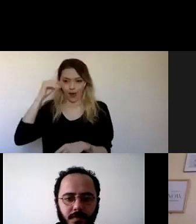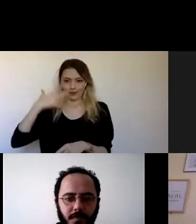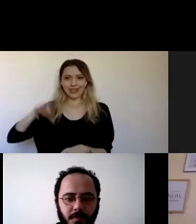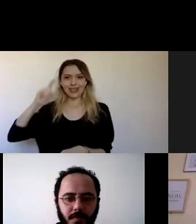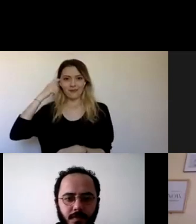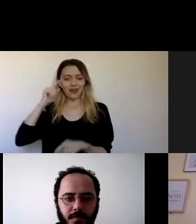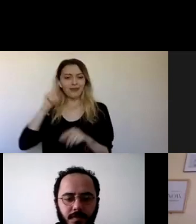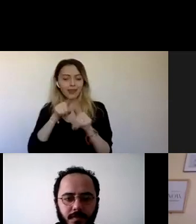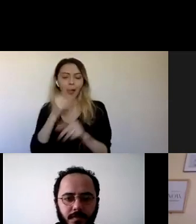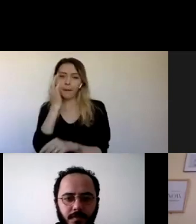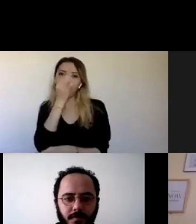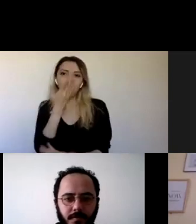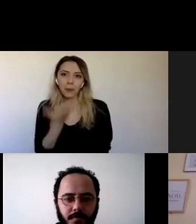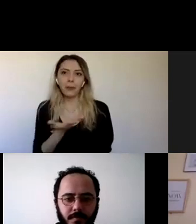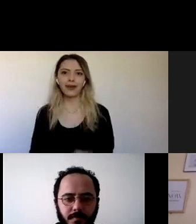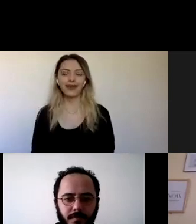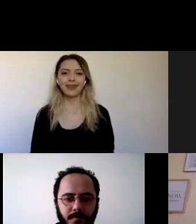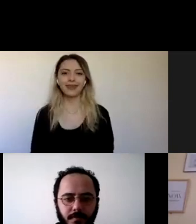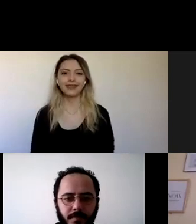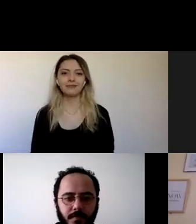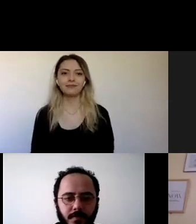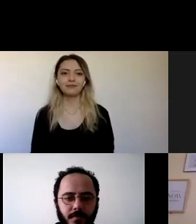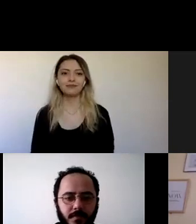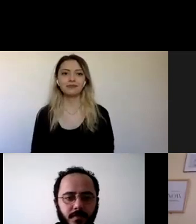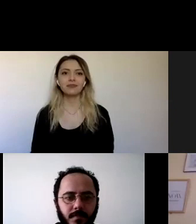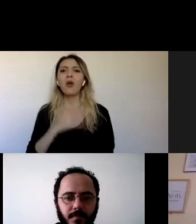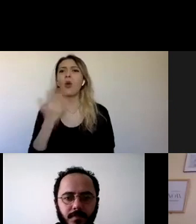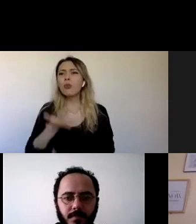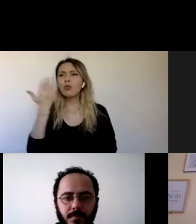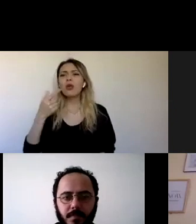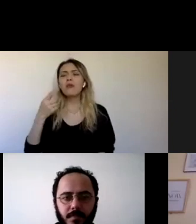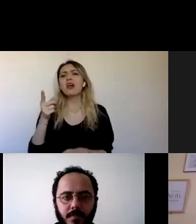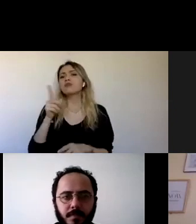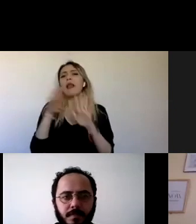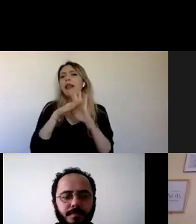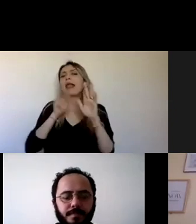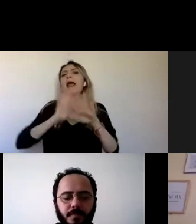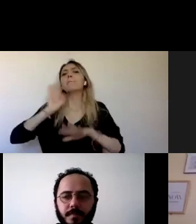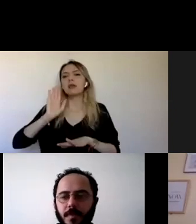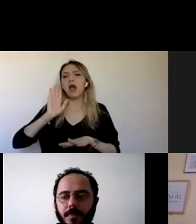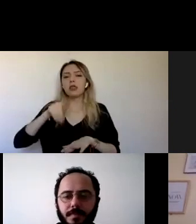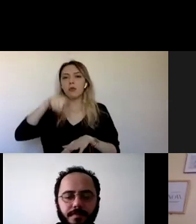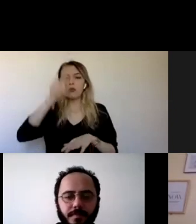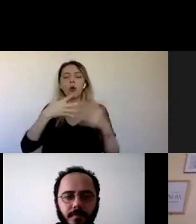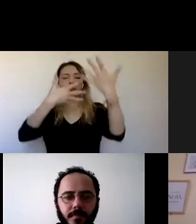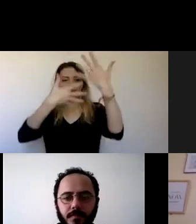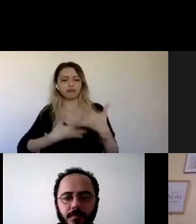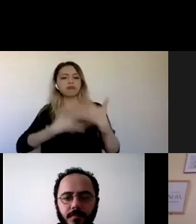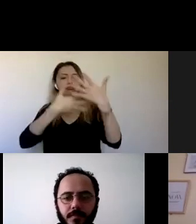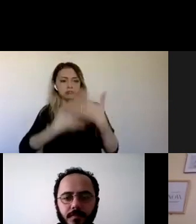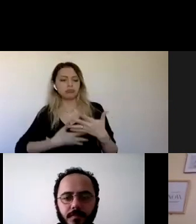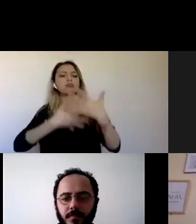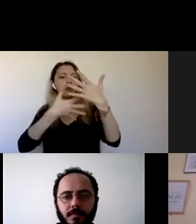da bana kolaylıklar sunuyor. Aksi halde Twitter'daki bu hızlı zaman kısmından bir şeyi